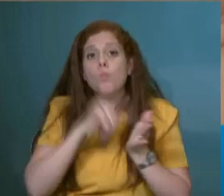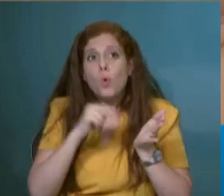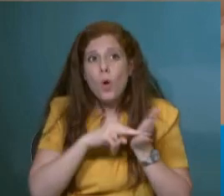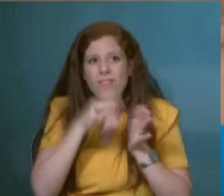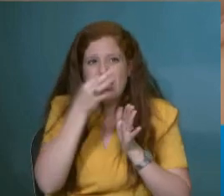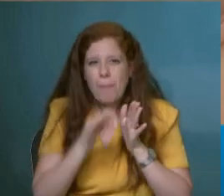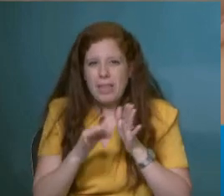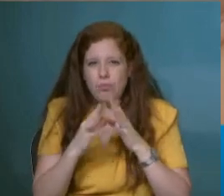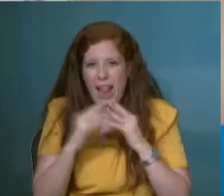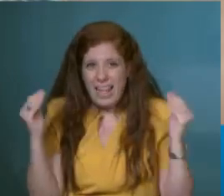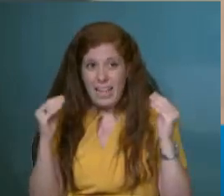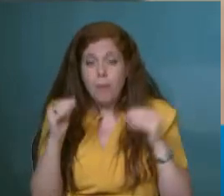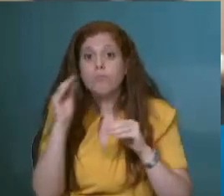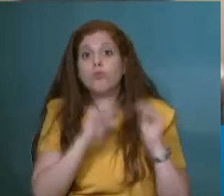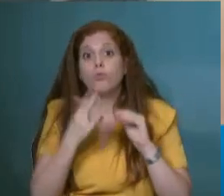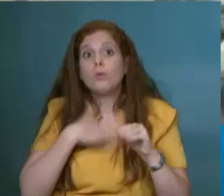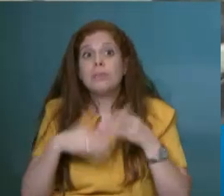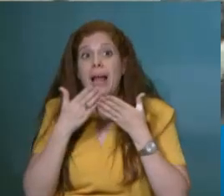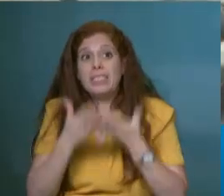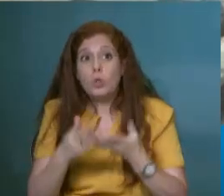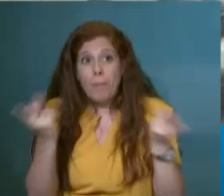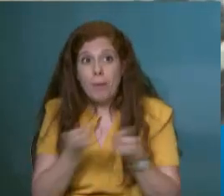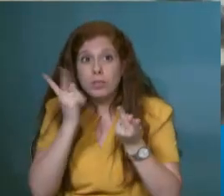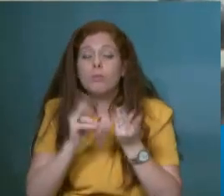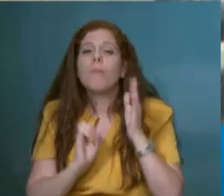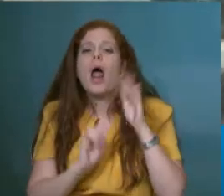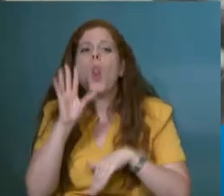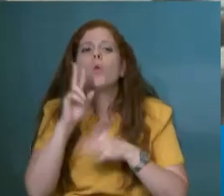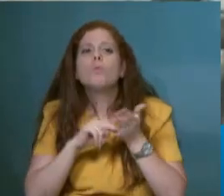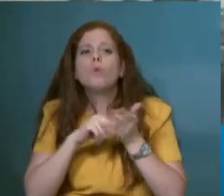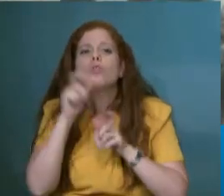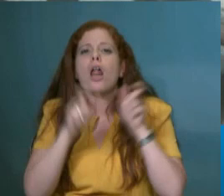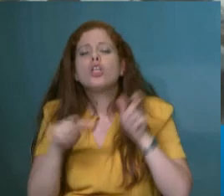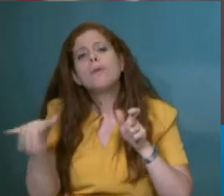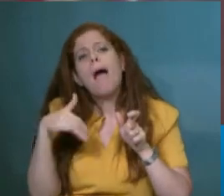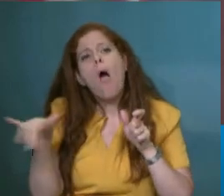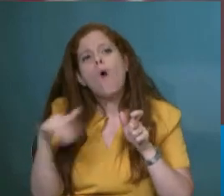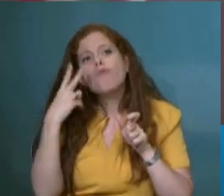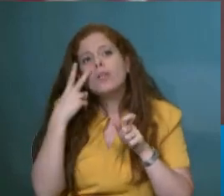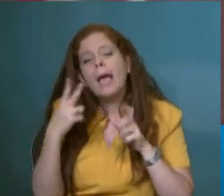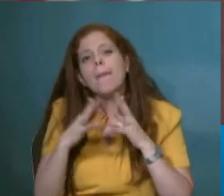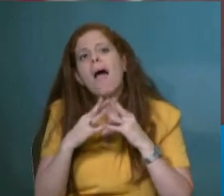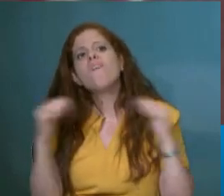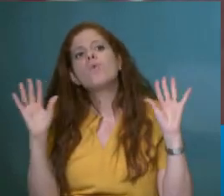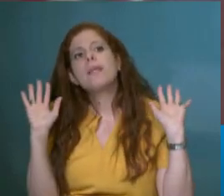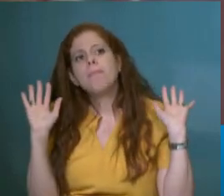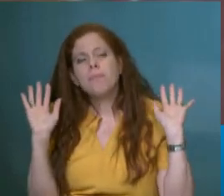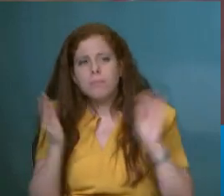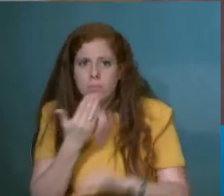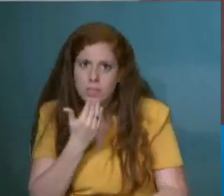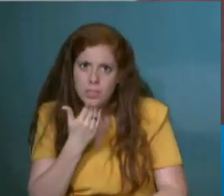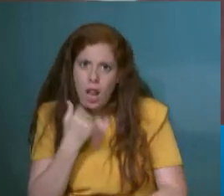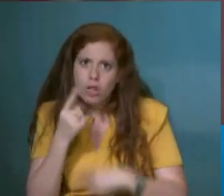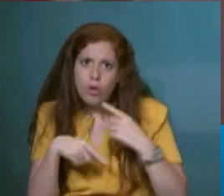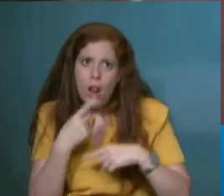שרוצים לעזור בחיפושים יכולים להעלות תמונות של אנשים מהרחוב שנראים אבודים. ישראל של